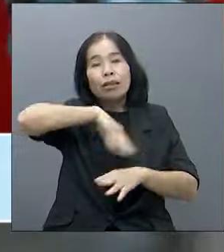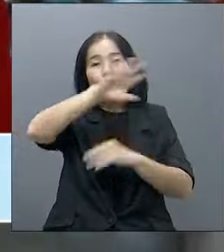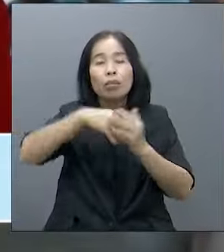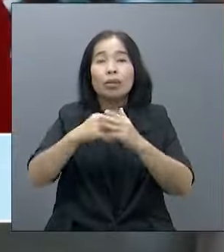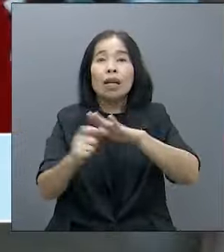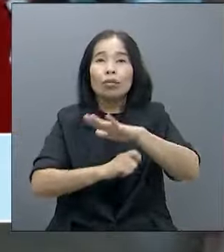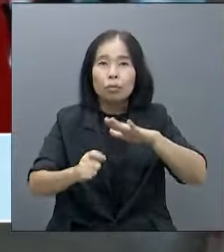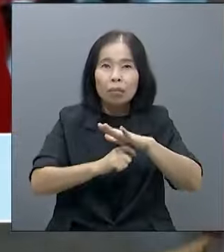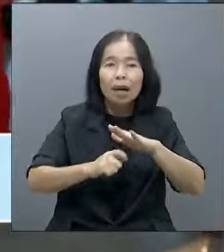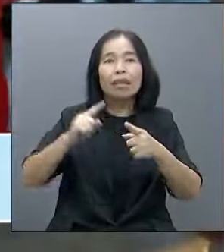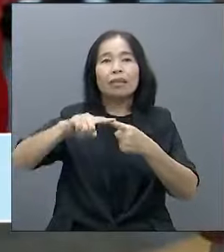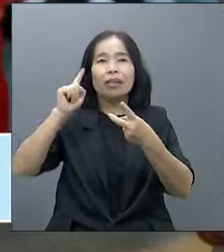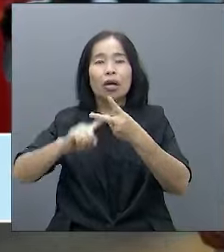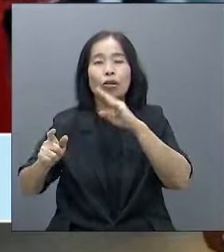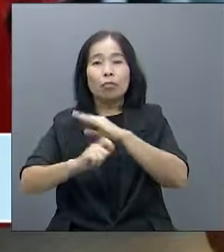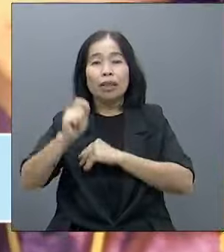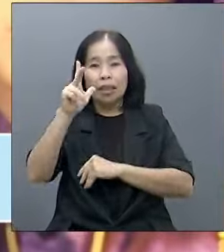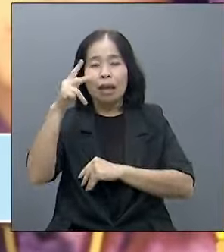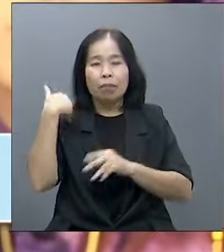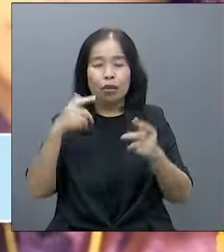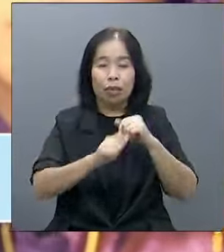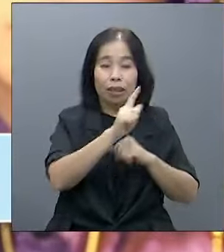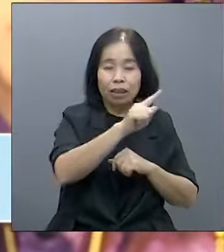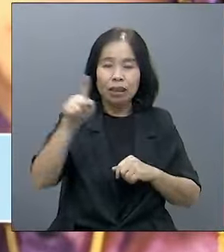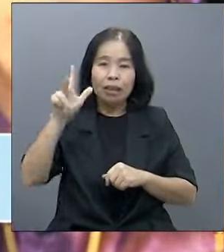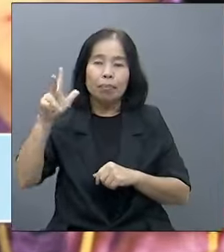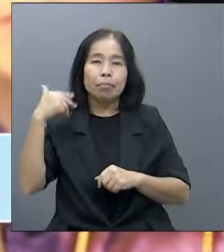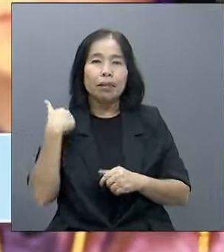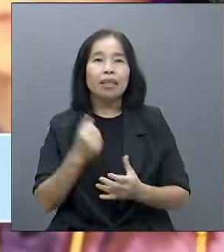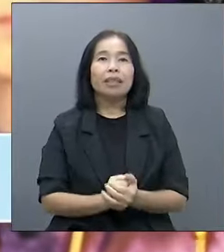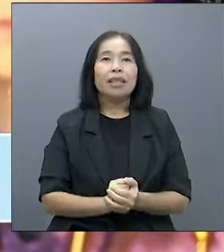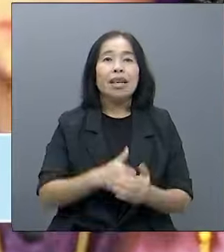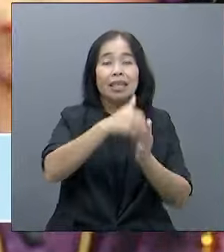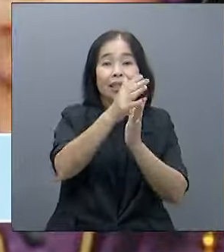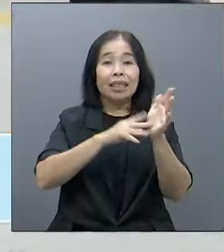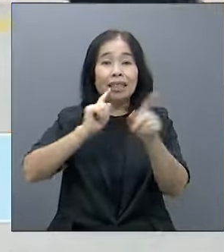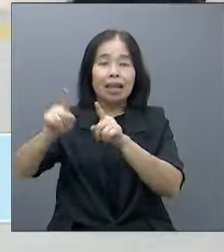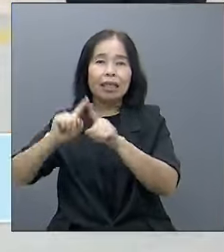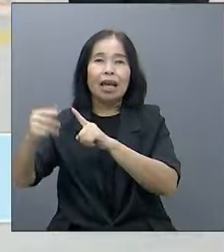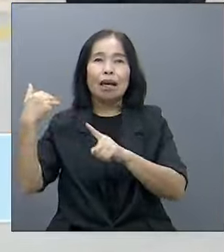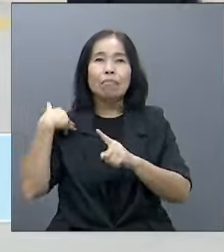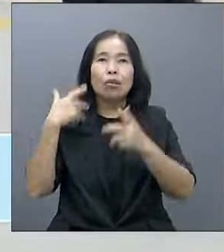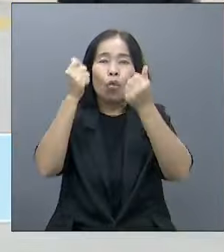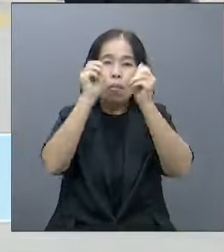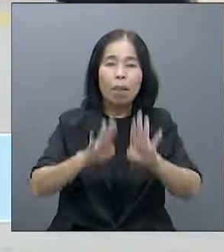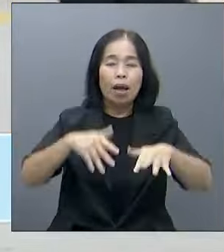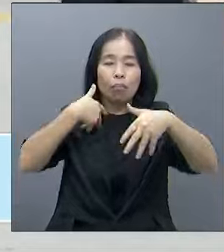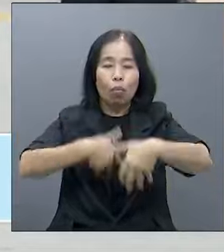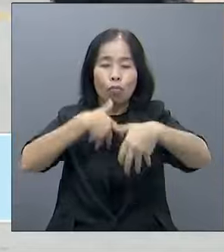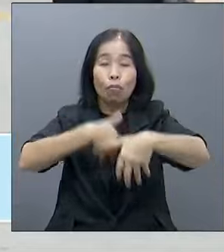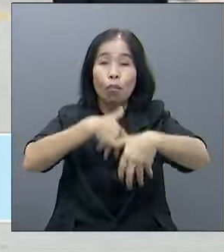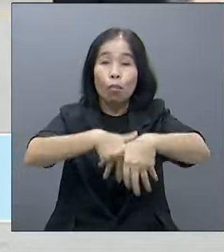จนถึงระดับชั้นอนุบาล3ในการเข้าร่วมนะคะแล้วก็ในแต่ละสีเขาจะออกแบบขบวนพาเหรดให้มี